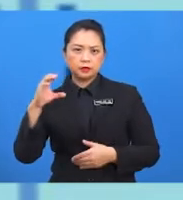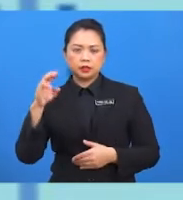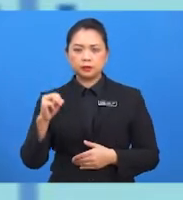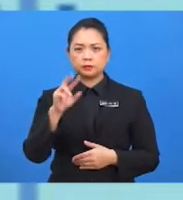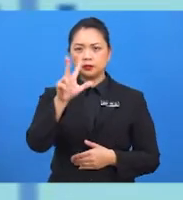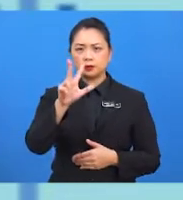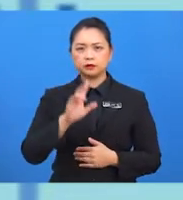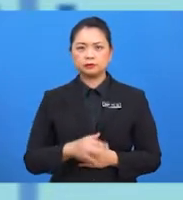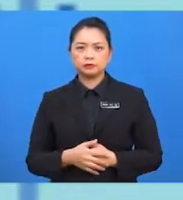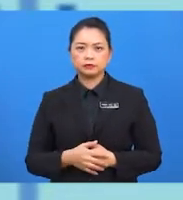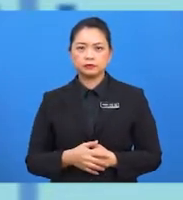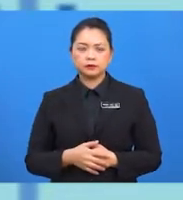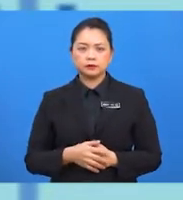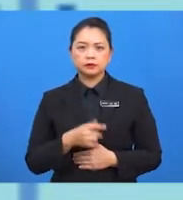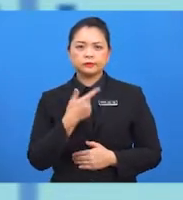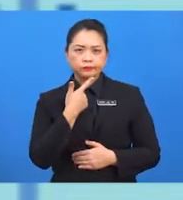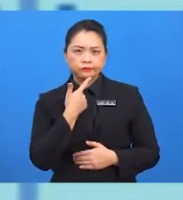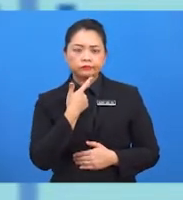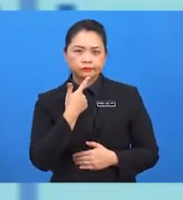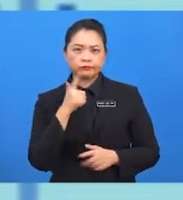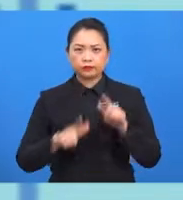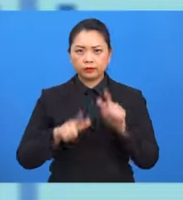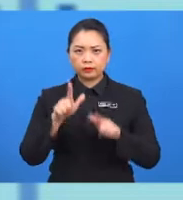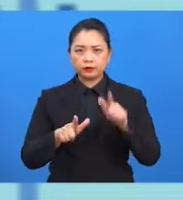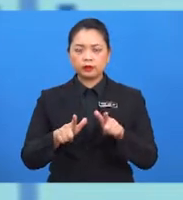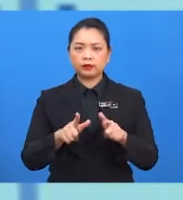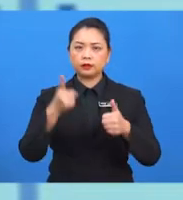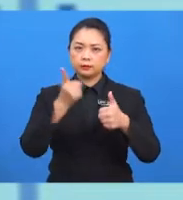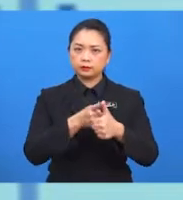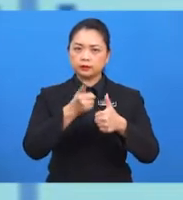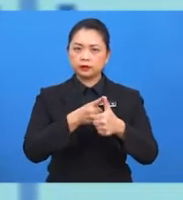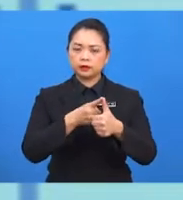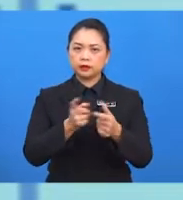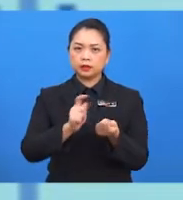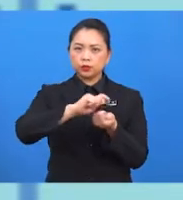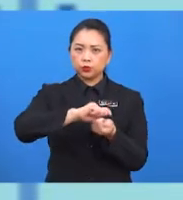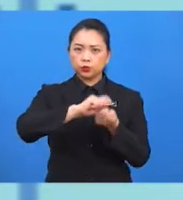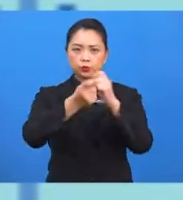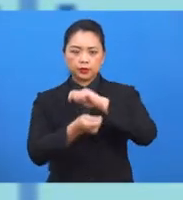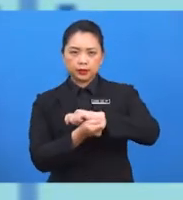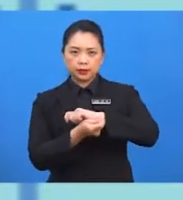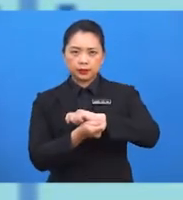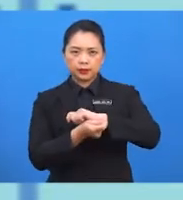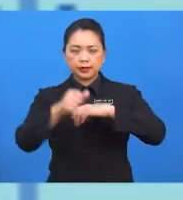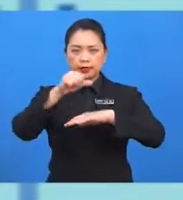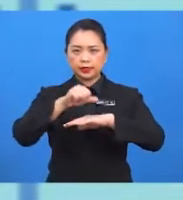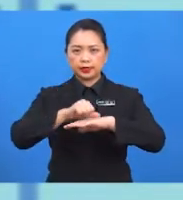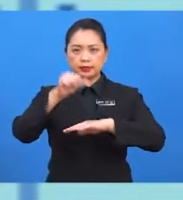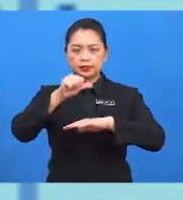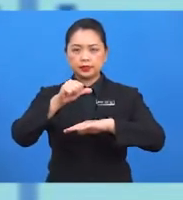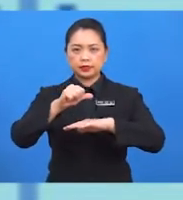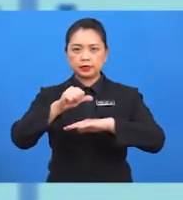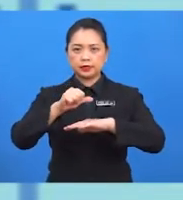cm padu hi ha langkah pertama tukarkan Yuni isipadu exit